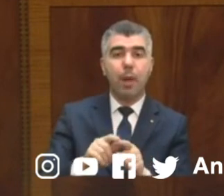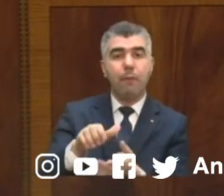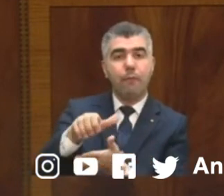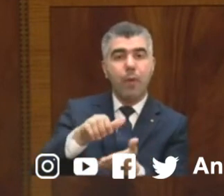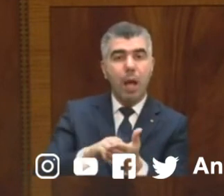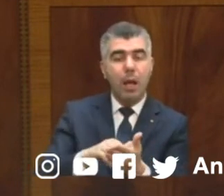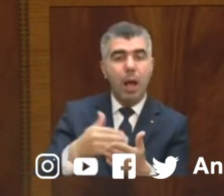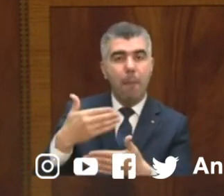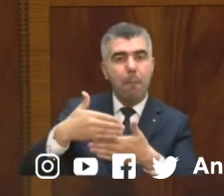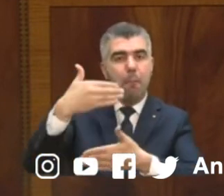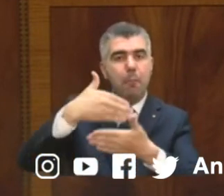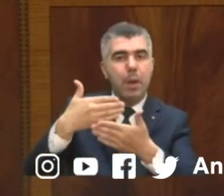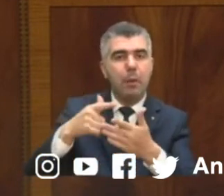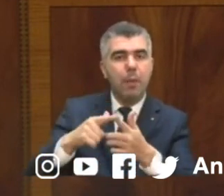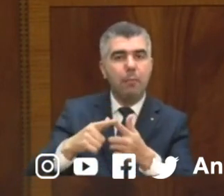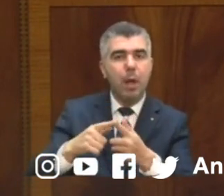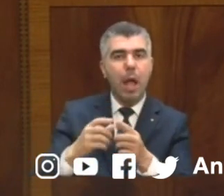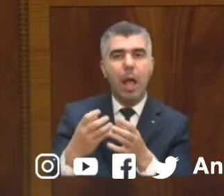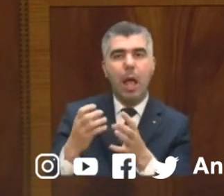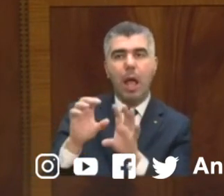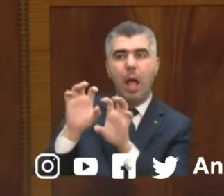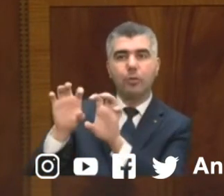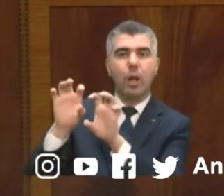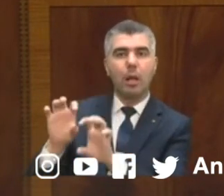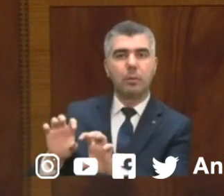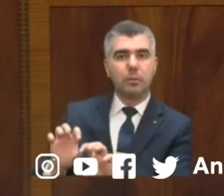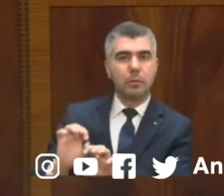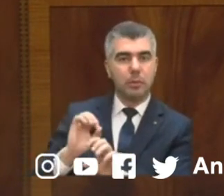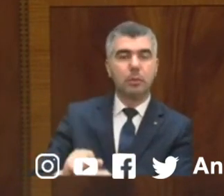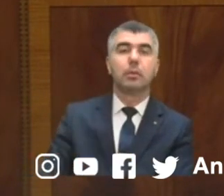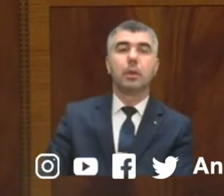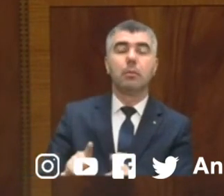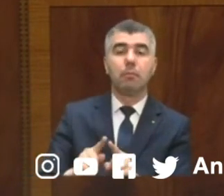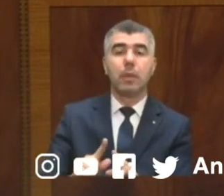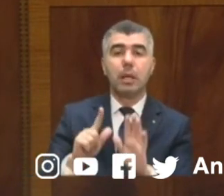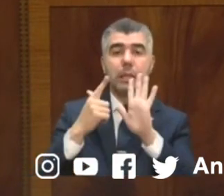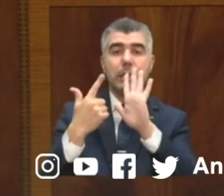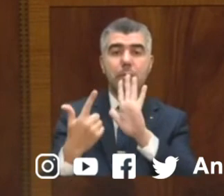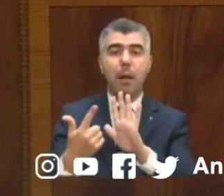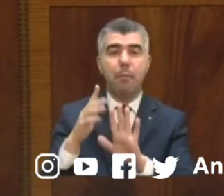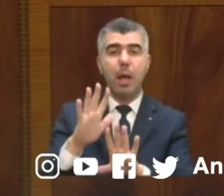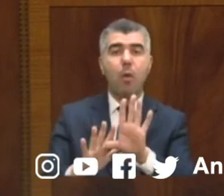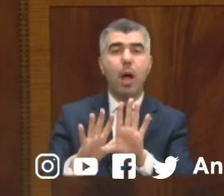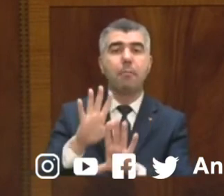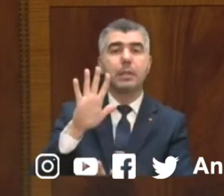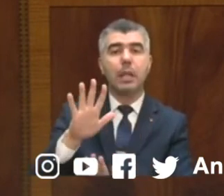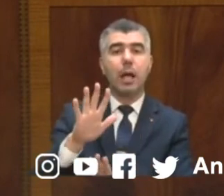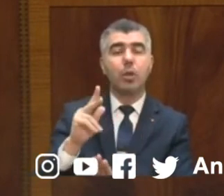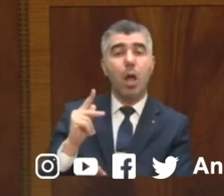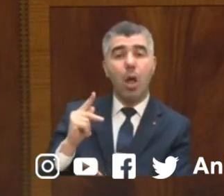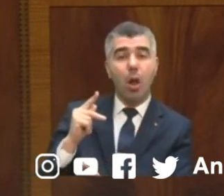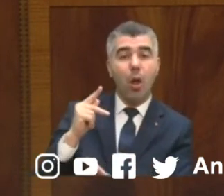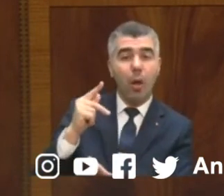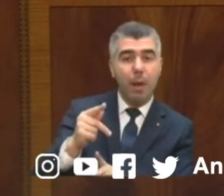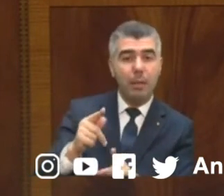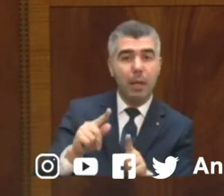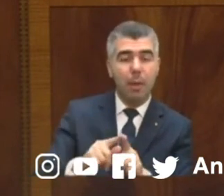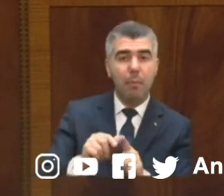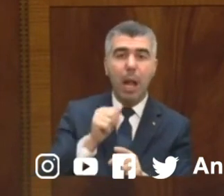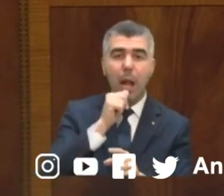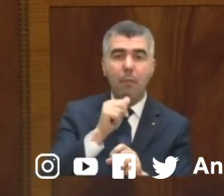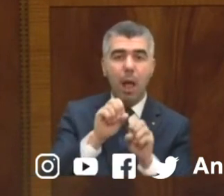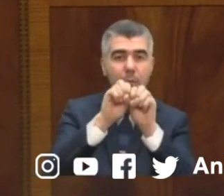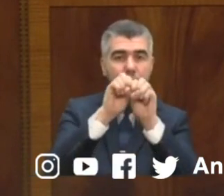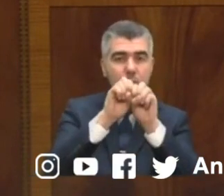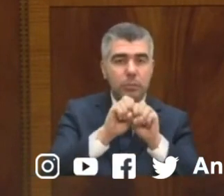بناء الحواجز الصخرية، تهيئة وإعادة بناء 718 كيلومتر من السواقي بدوائر السقي الصغير، إضافة إلى تهيئة